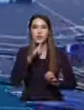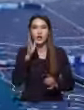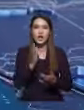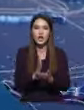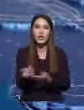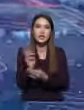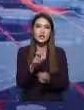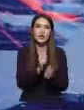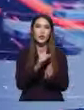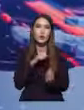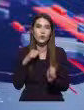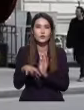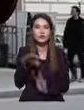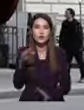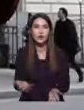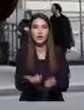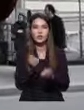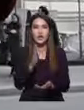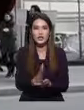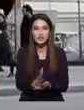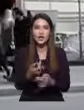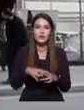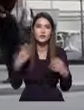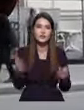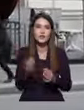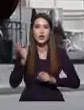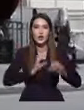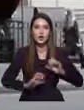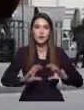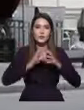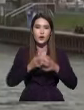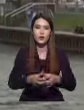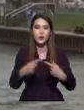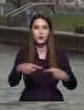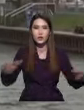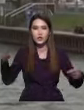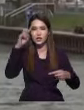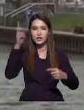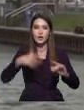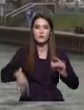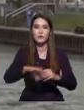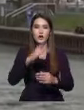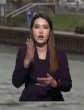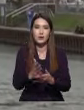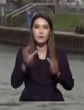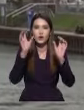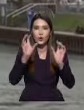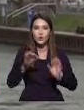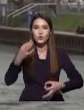келген адам өзінің сауалын жолдай алады. Бірегей институт қазір әлемдегі озық елдердің барлығында бар. Конституциялық